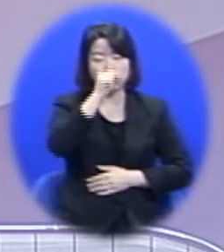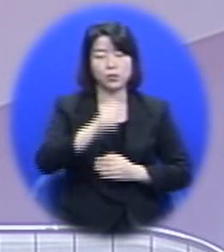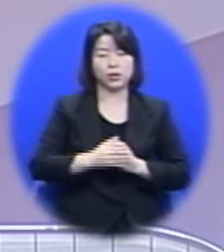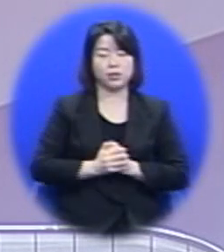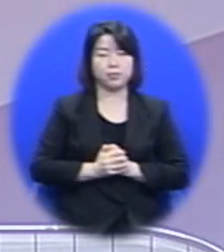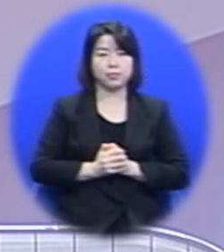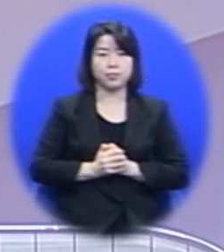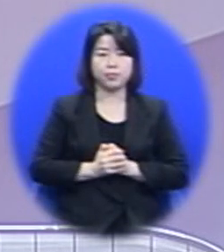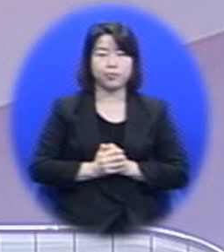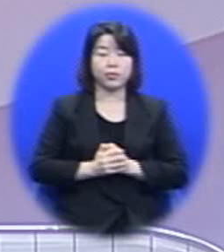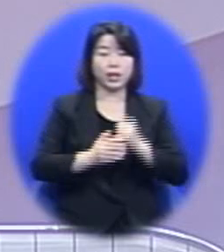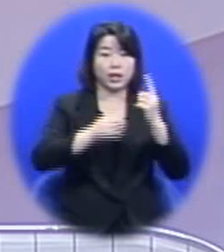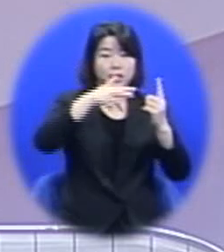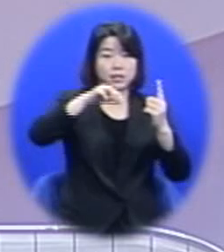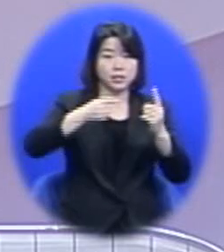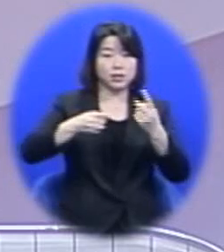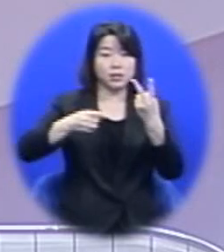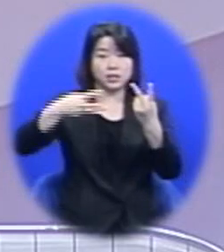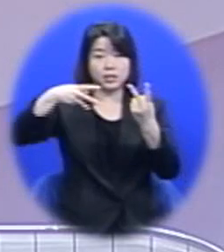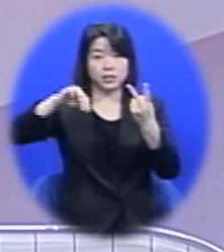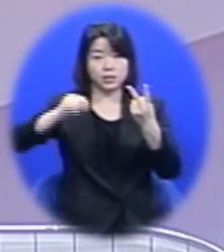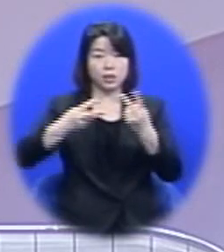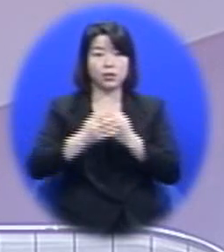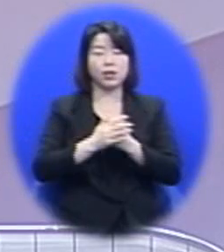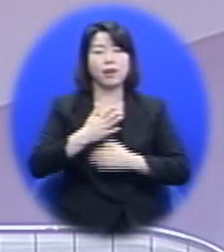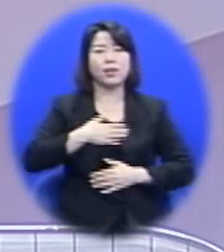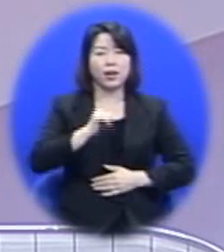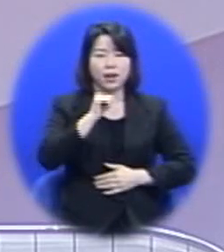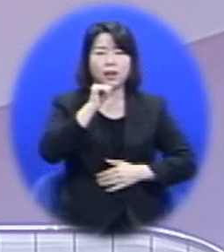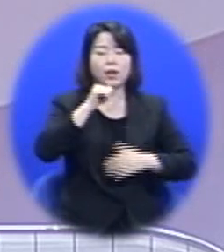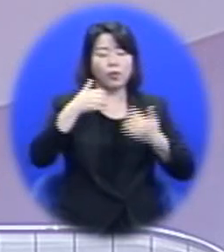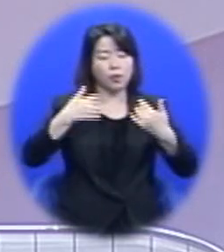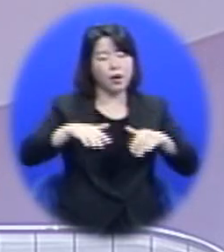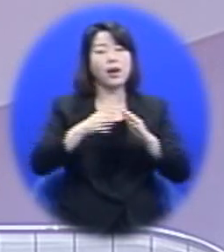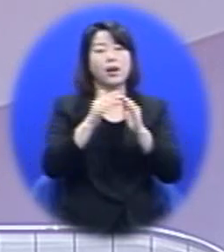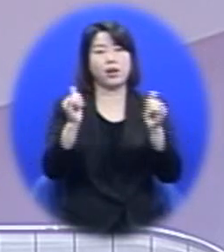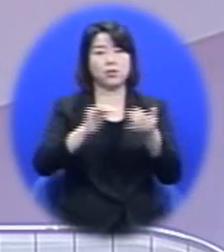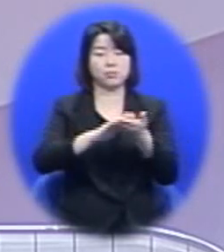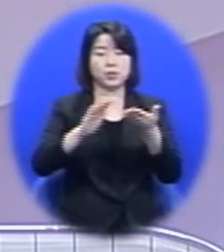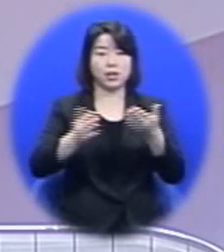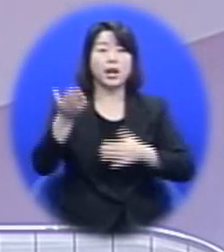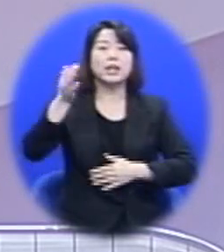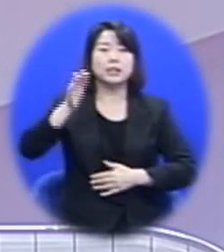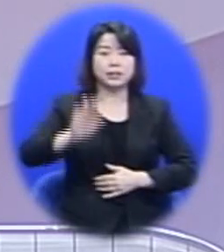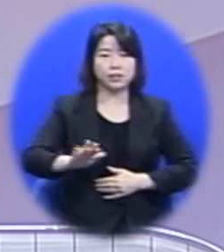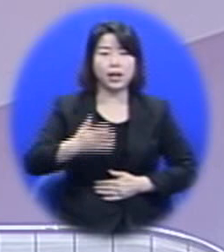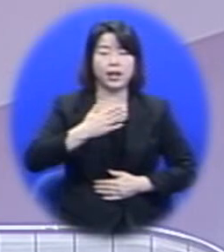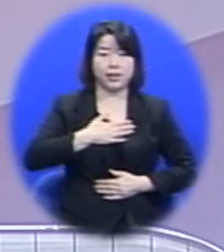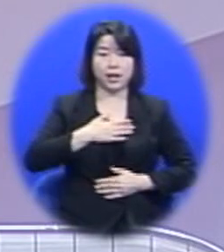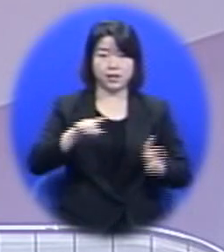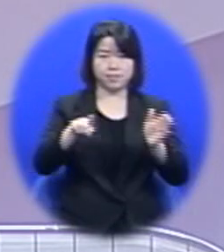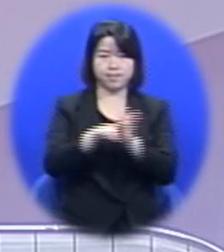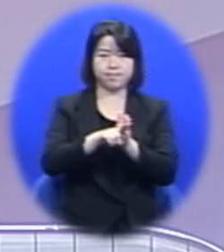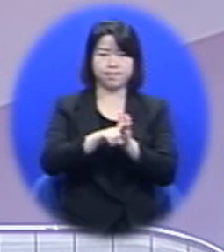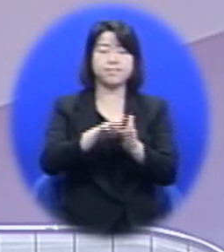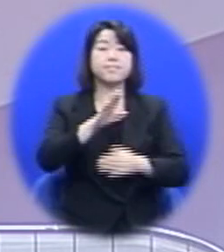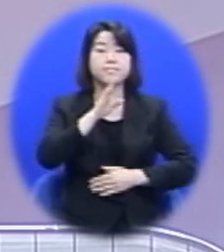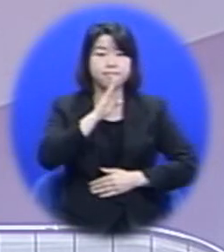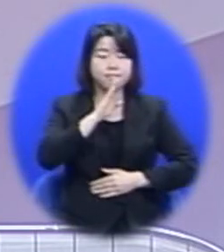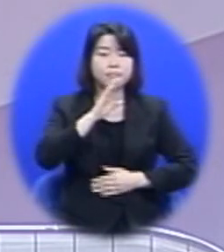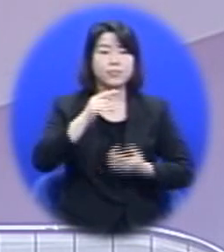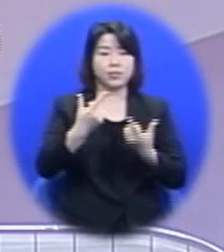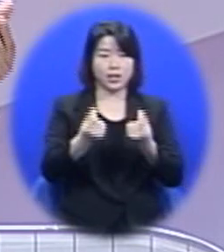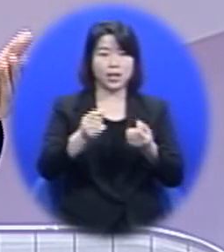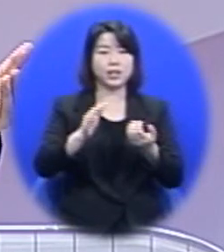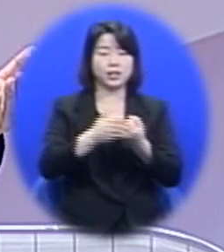다윗은 1절 2절에서 나는 가난하고 궁핍합니다. 그러나 나는 신실하오니